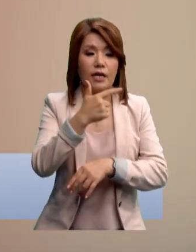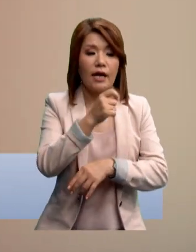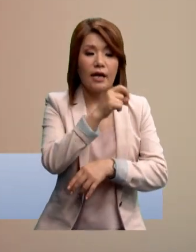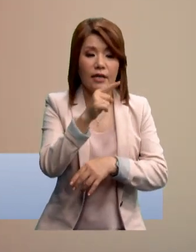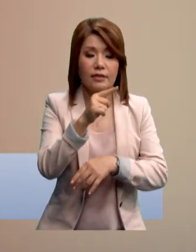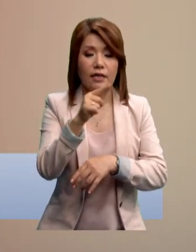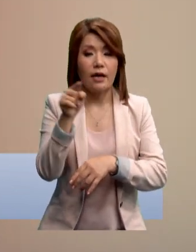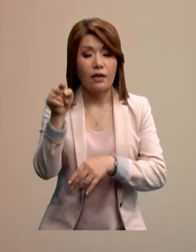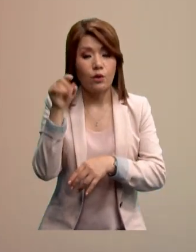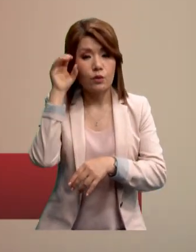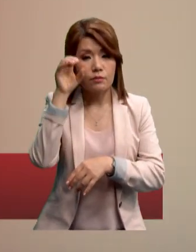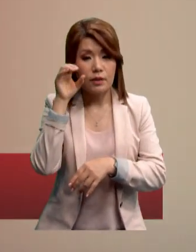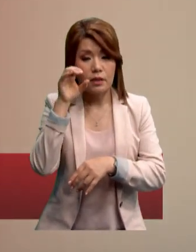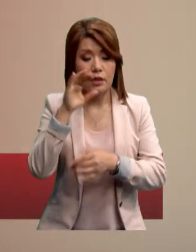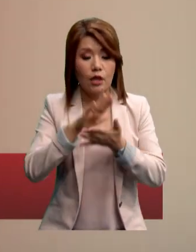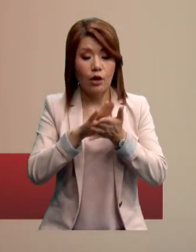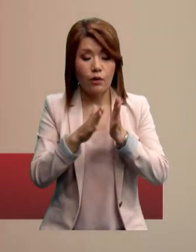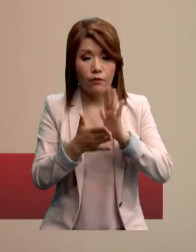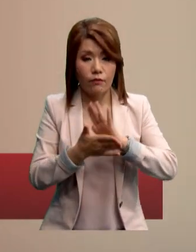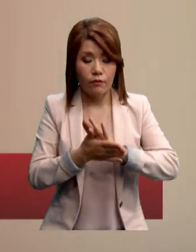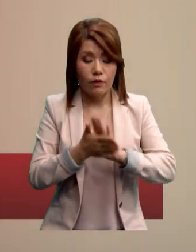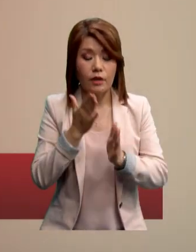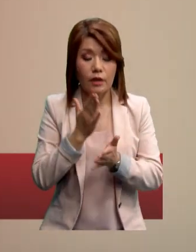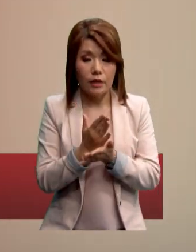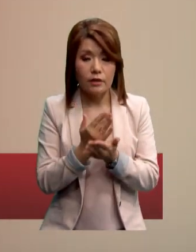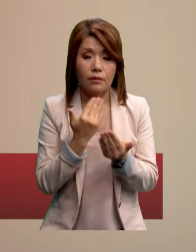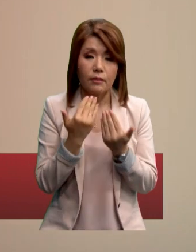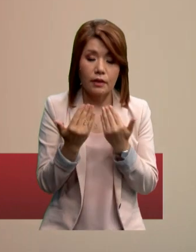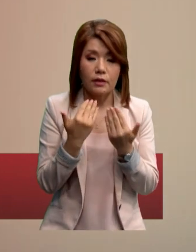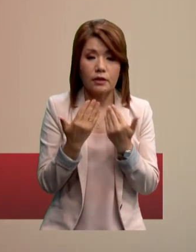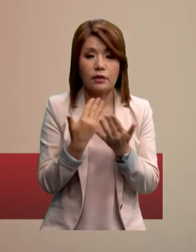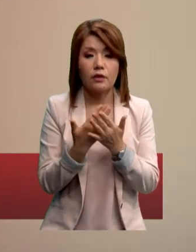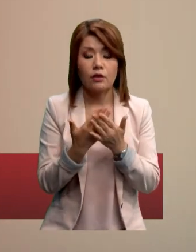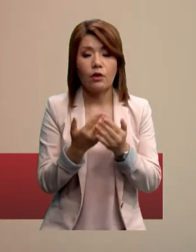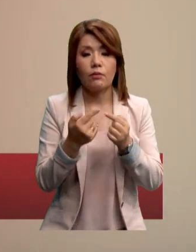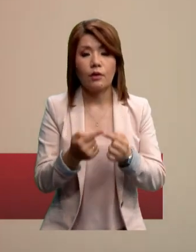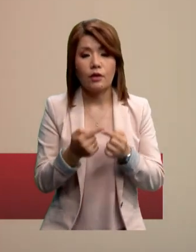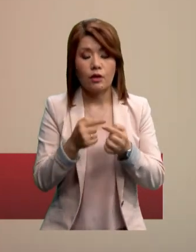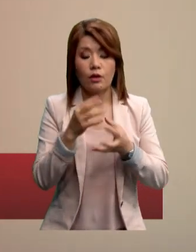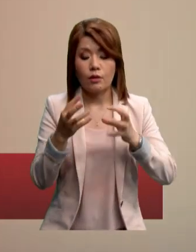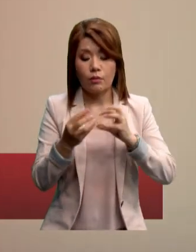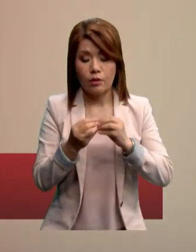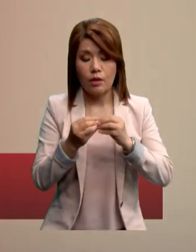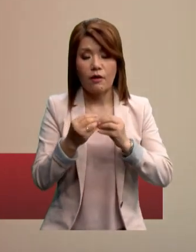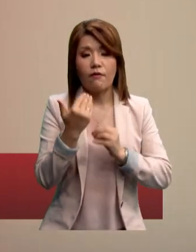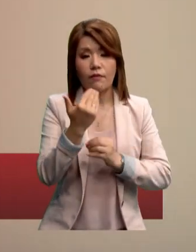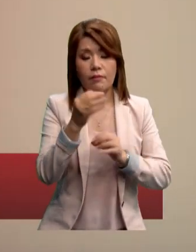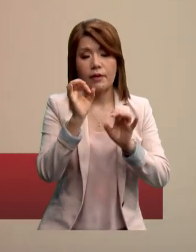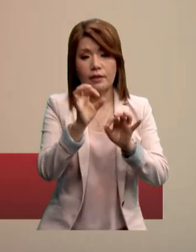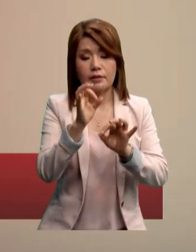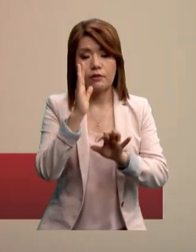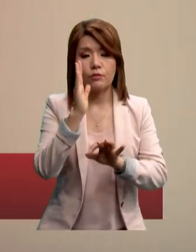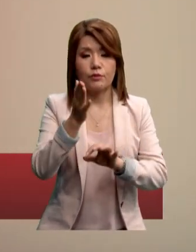Узбекистан. Идут переговоры достаточно в конструктивном ключе. По итогам мы, безусловно, вас